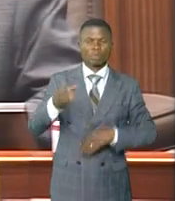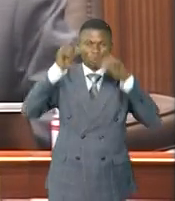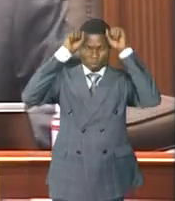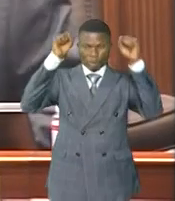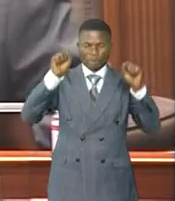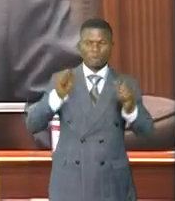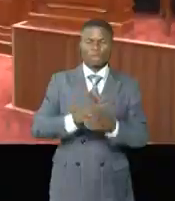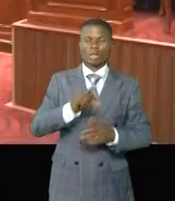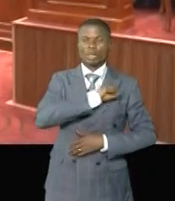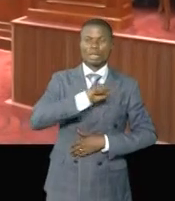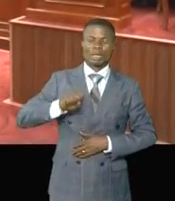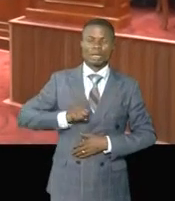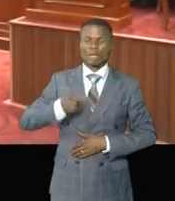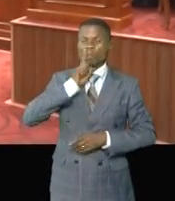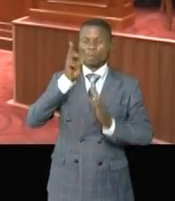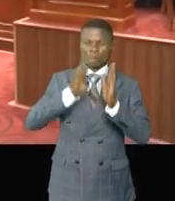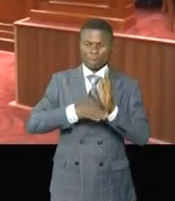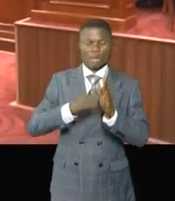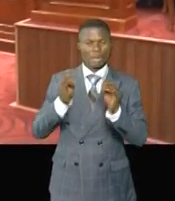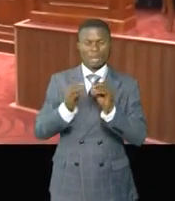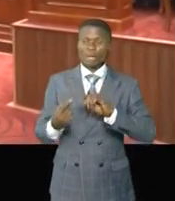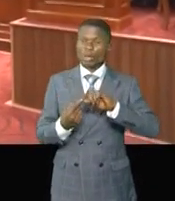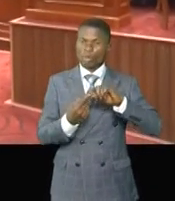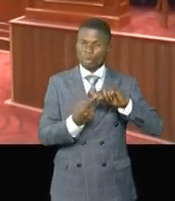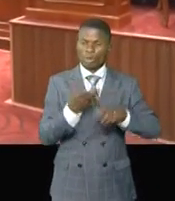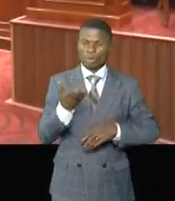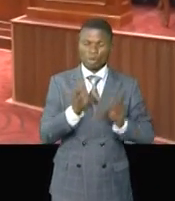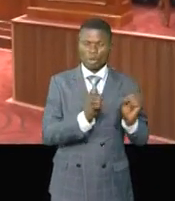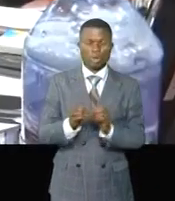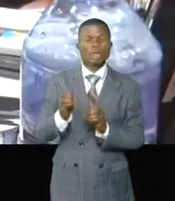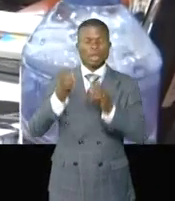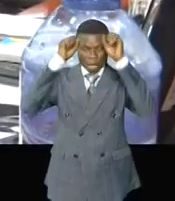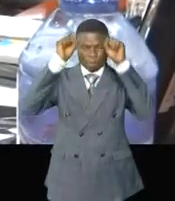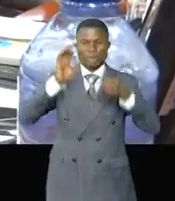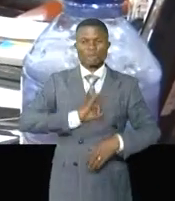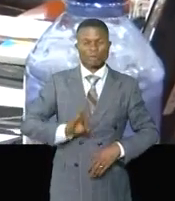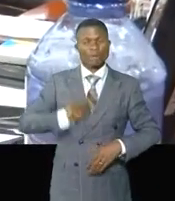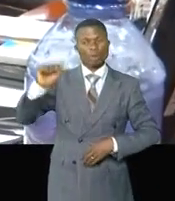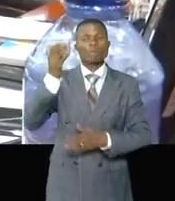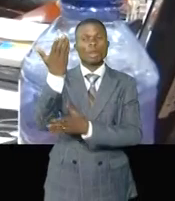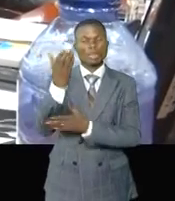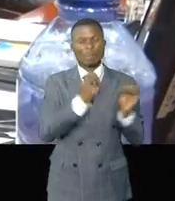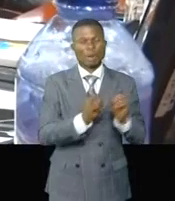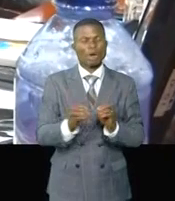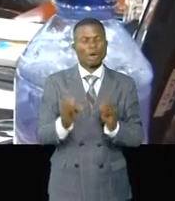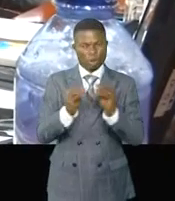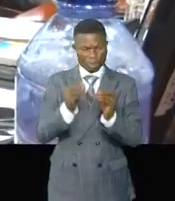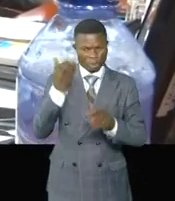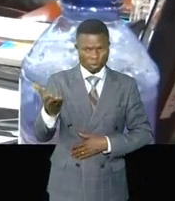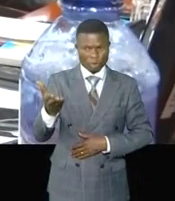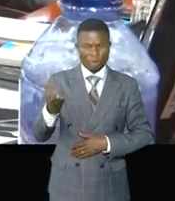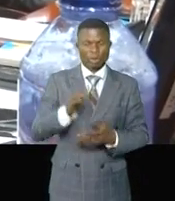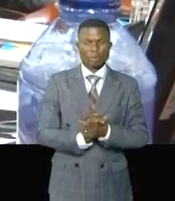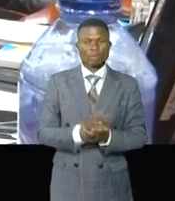Chambre haute du Parlement, cette session extraordinaire est faite sur demande du chef de l'État, Félix-Antoine Tshisekedi Tshilombo, en urgence pour